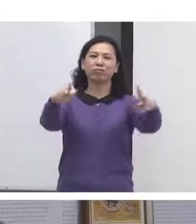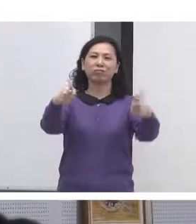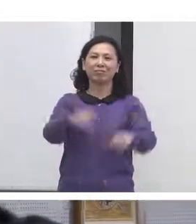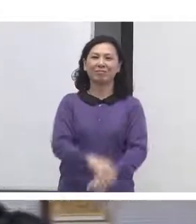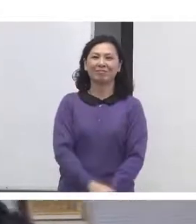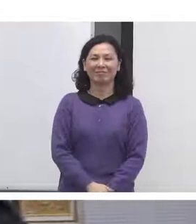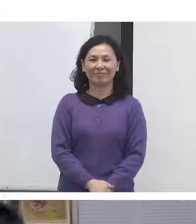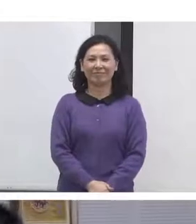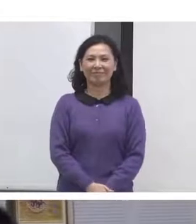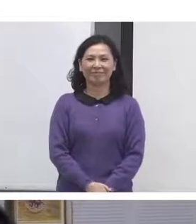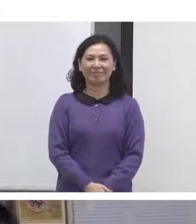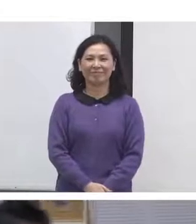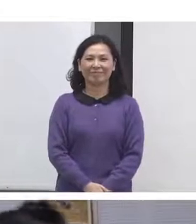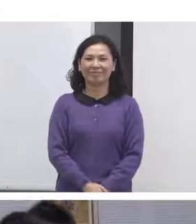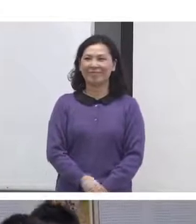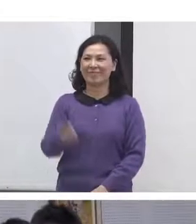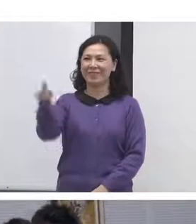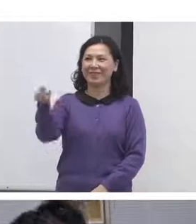什么意思？哦，